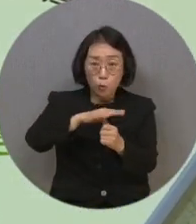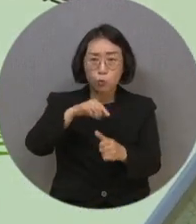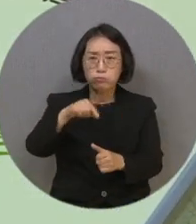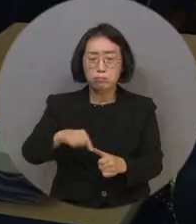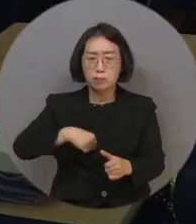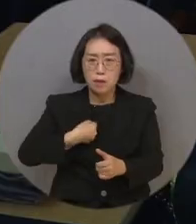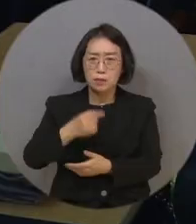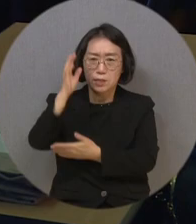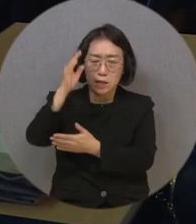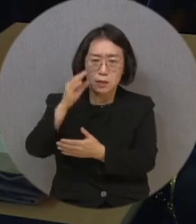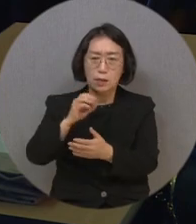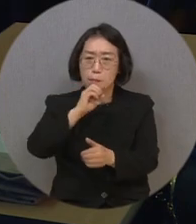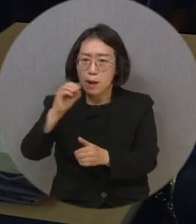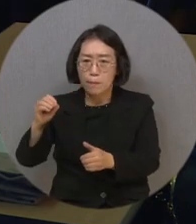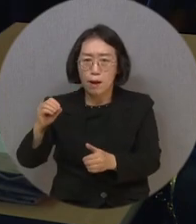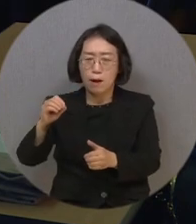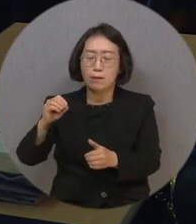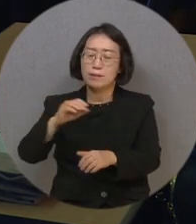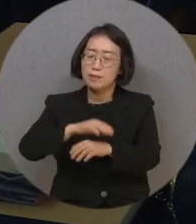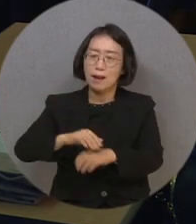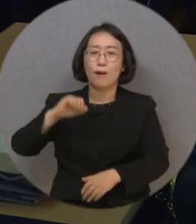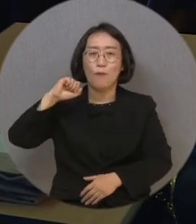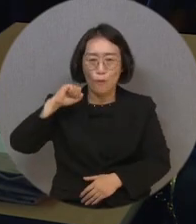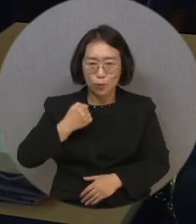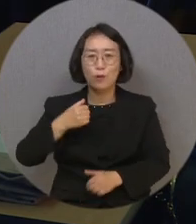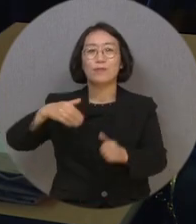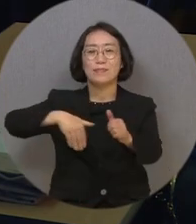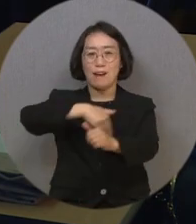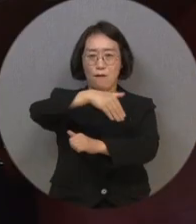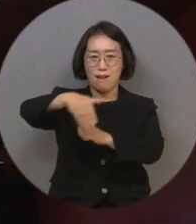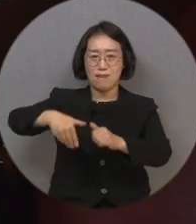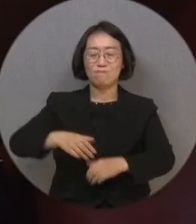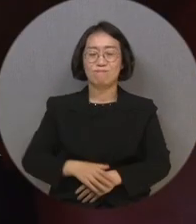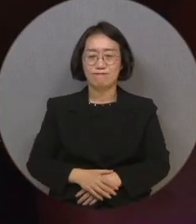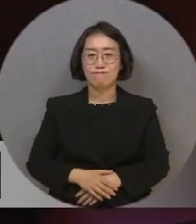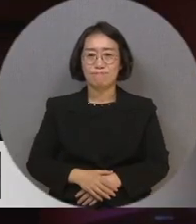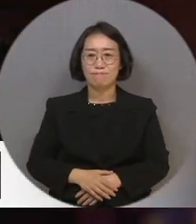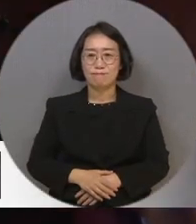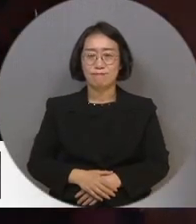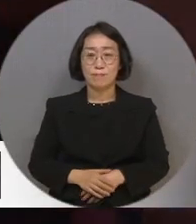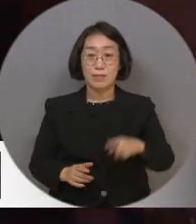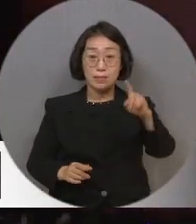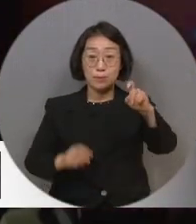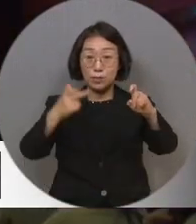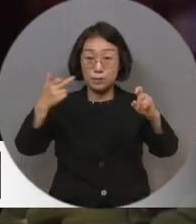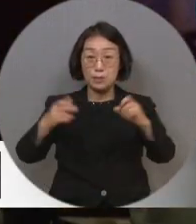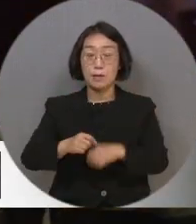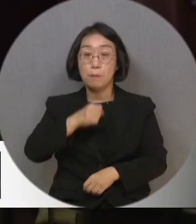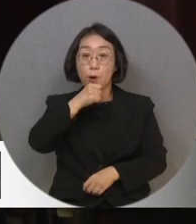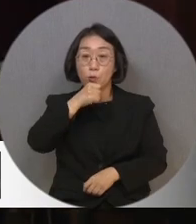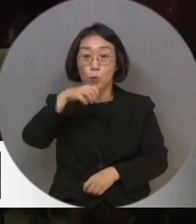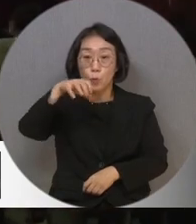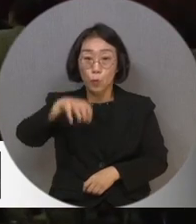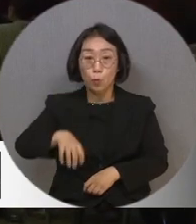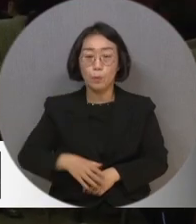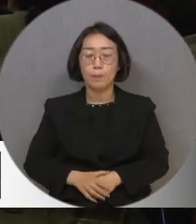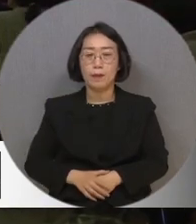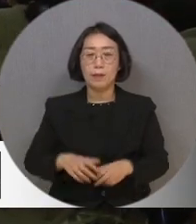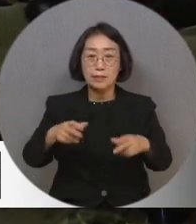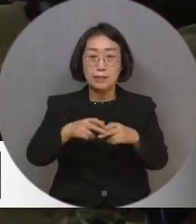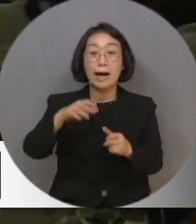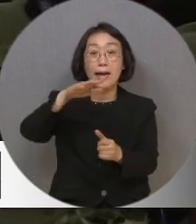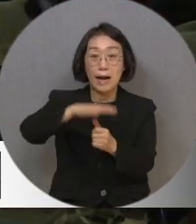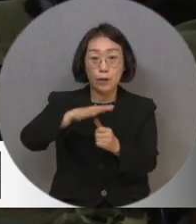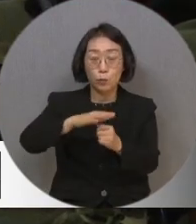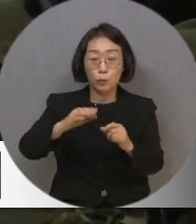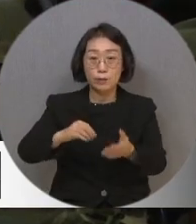표현할 기회조차 보장받지 못하고 있는 현실입니다. 지난 17일 서울 명동 포스트타워에서 장애 아동